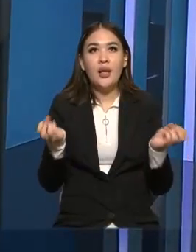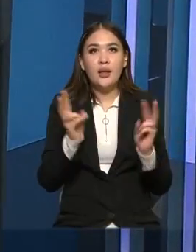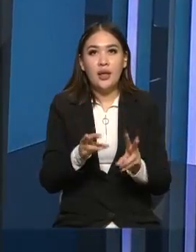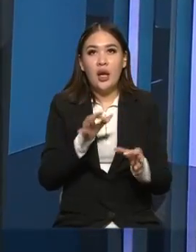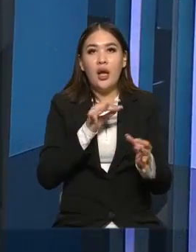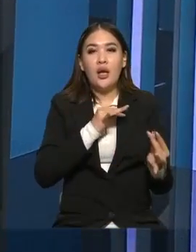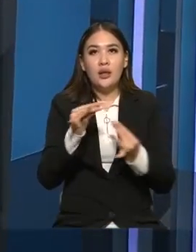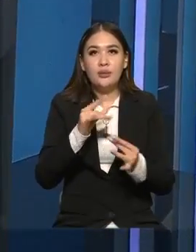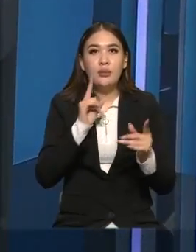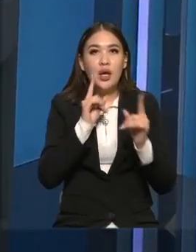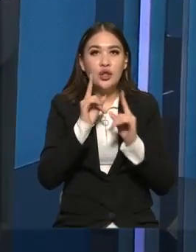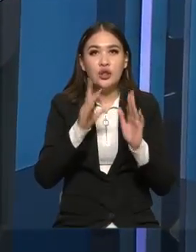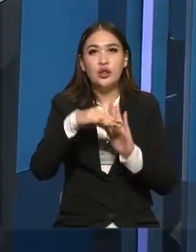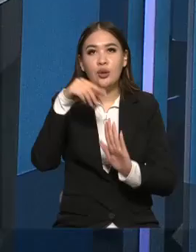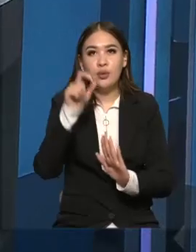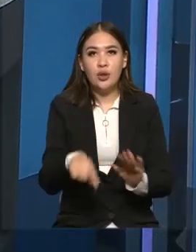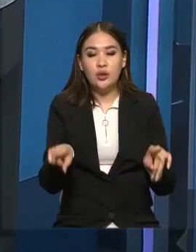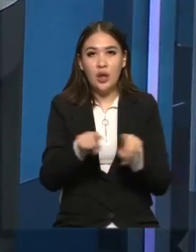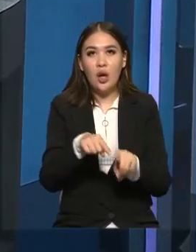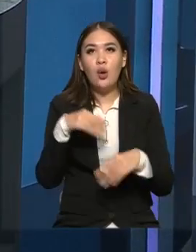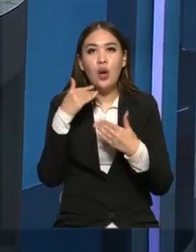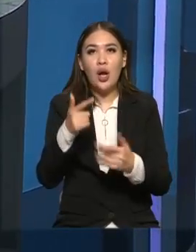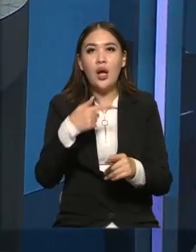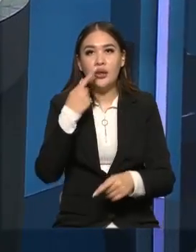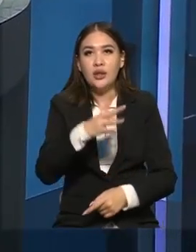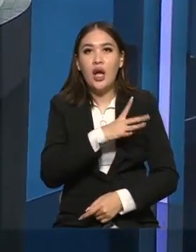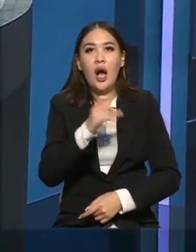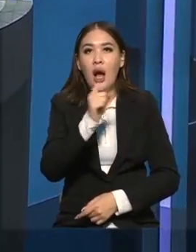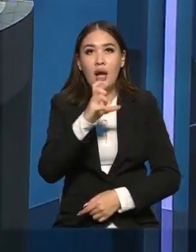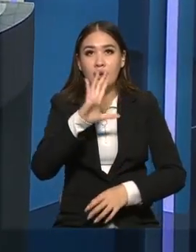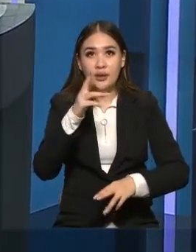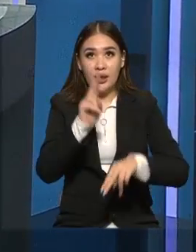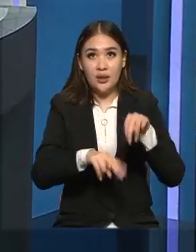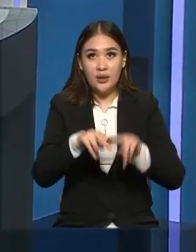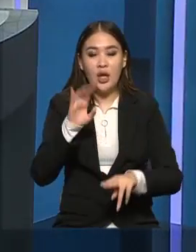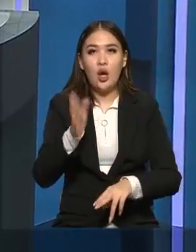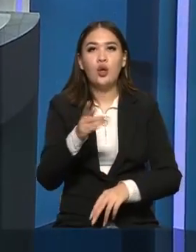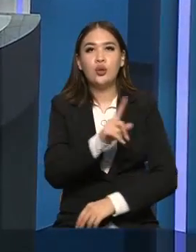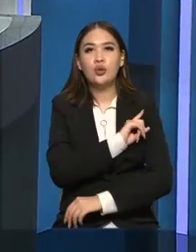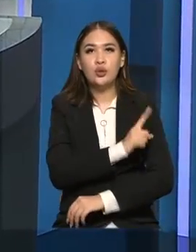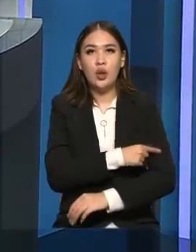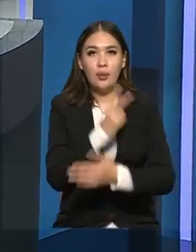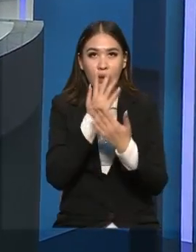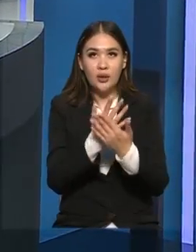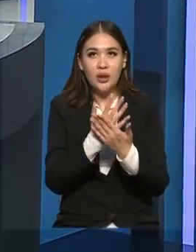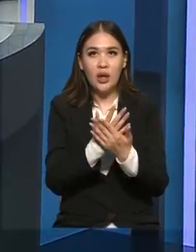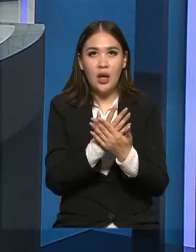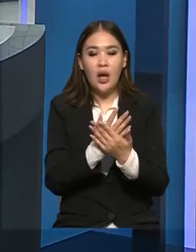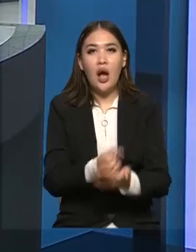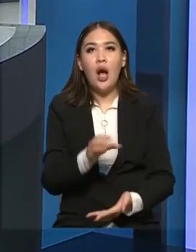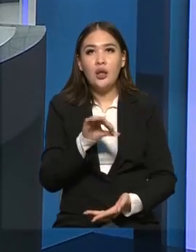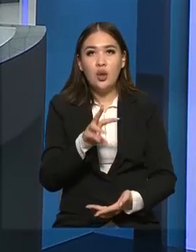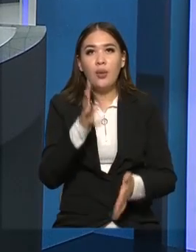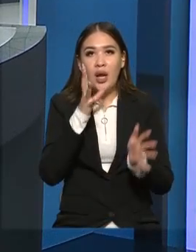білдірген мәжіліс депутаттары осылай дейді. Олардың айтуынша, АЭС салынса, елде баламалы қуат көзі пайда болады. Әрі атом